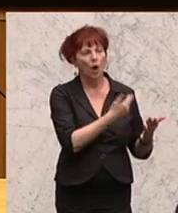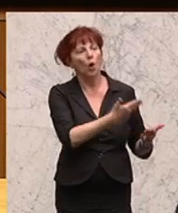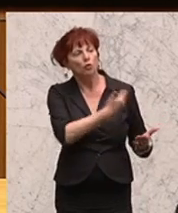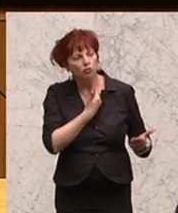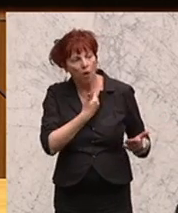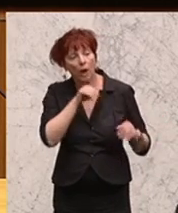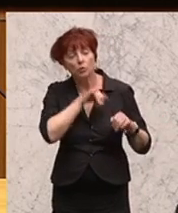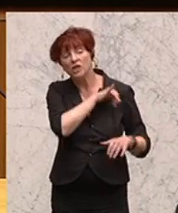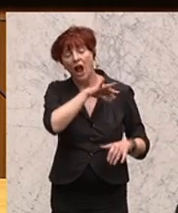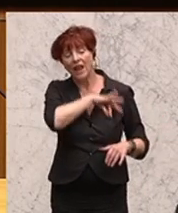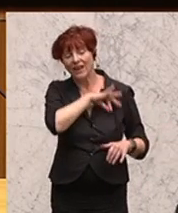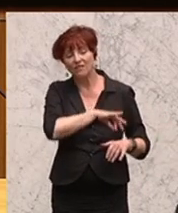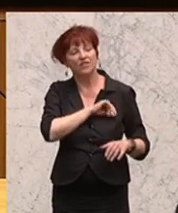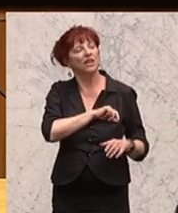bevor